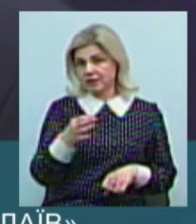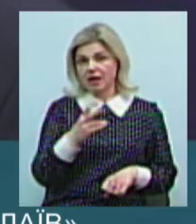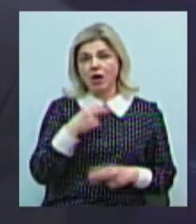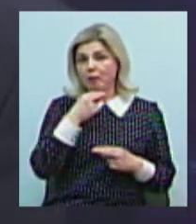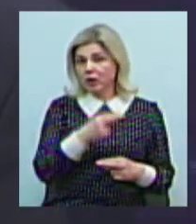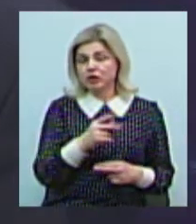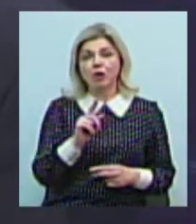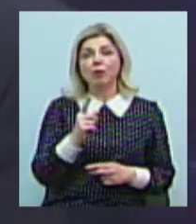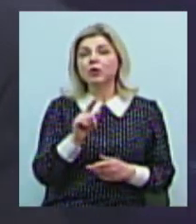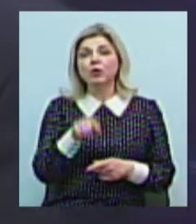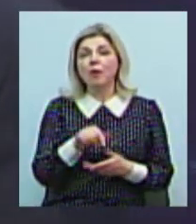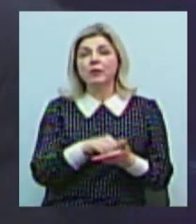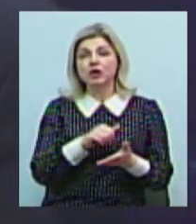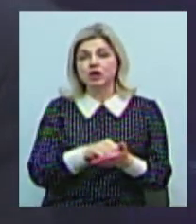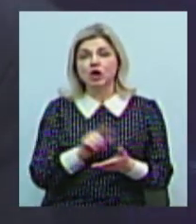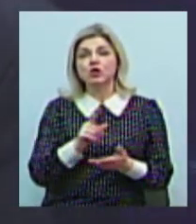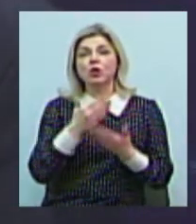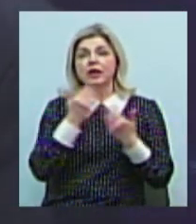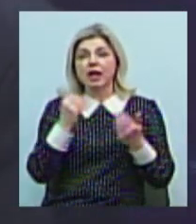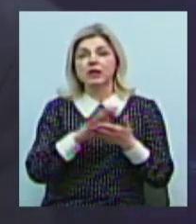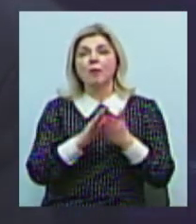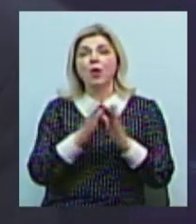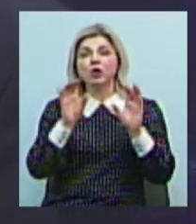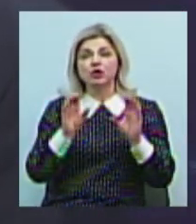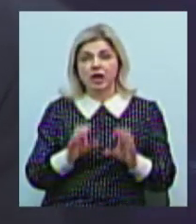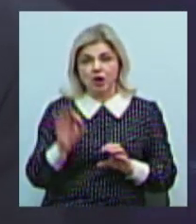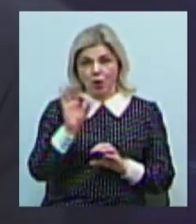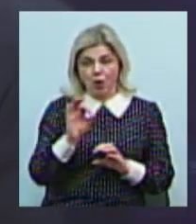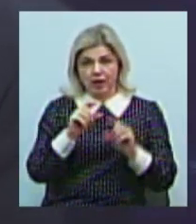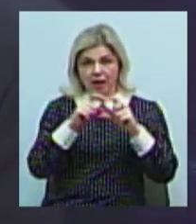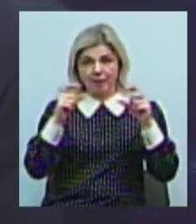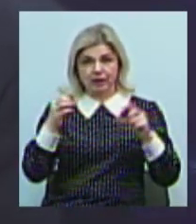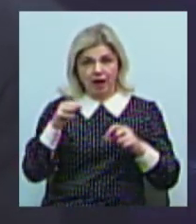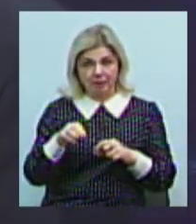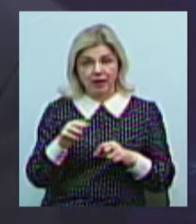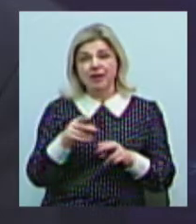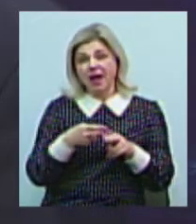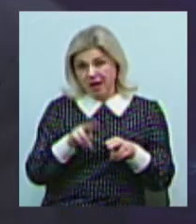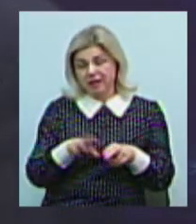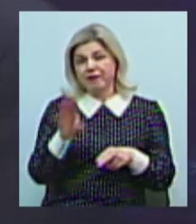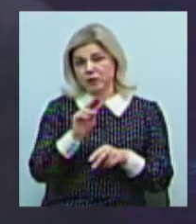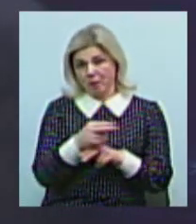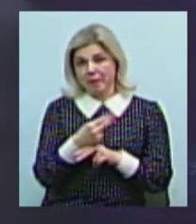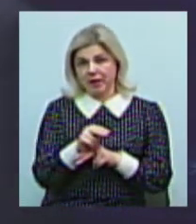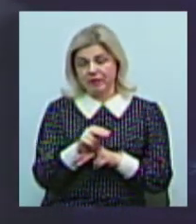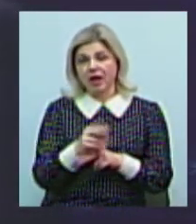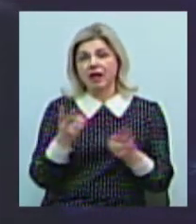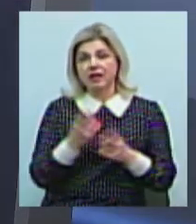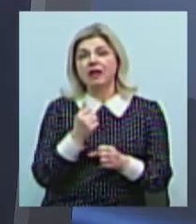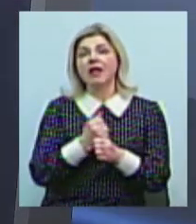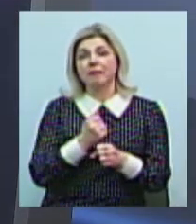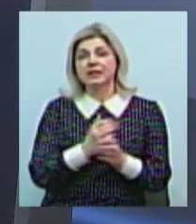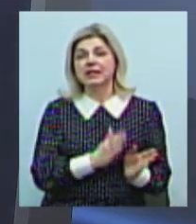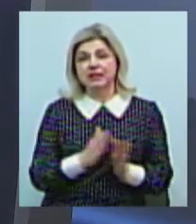одной простой причине, что нет у него в этом положении про департамент. Но это все поправимо, то есть нужно отладить систему внутреннего